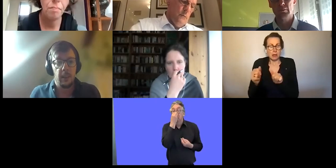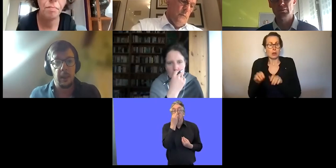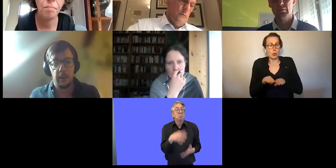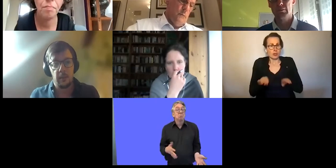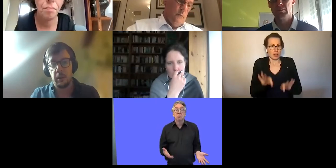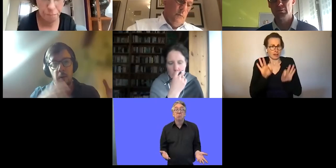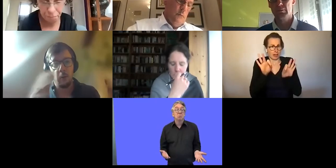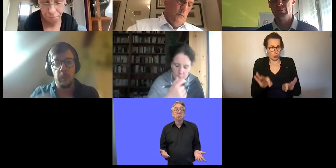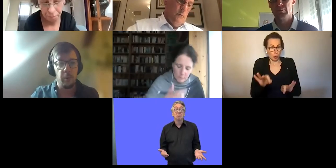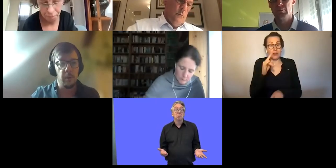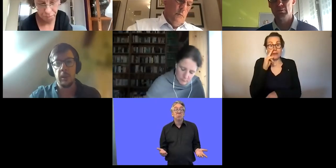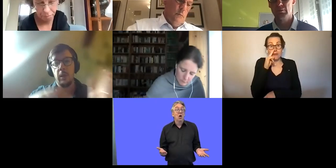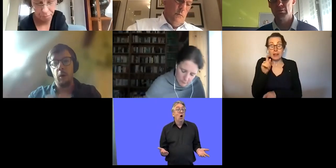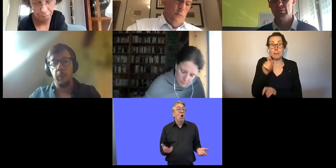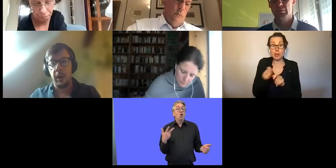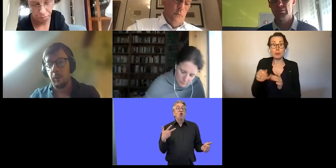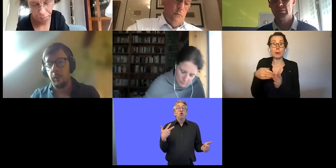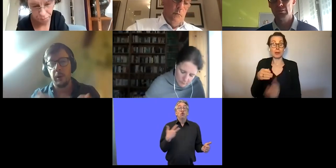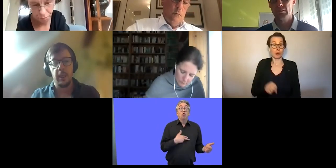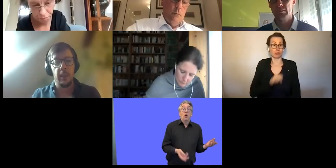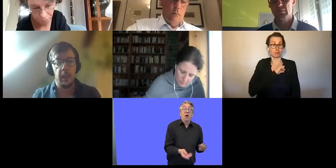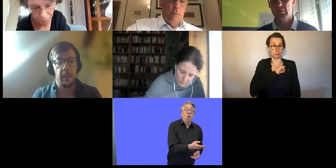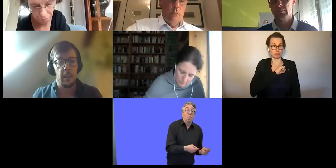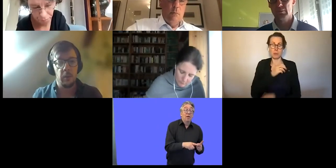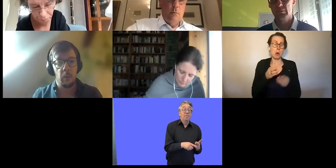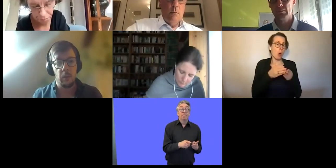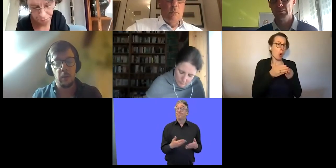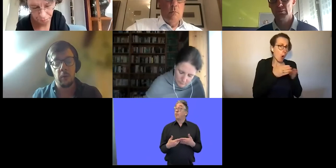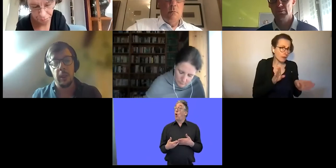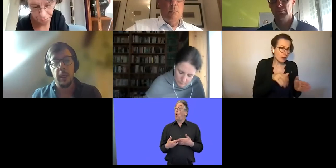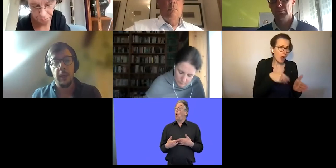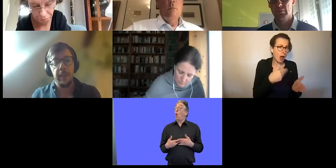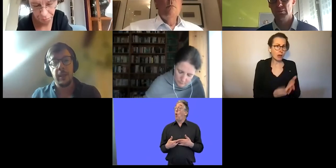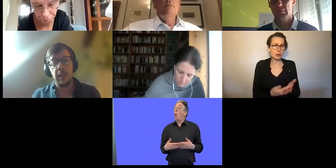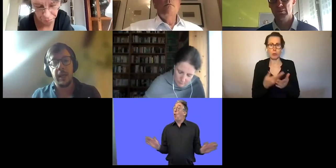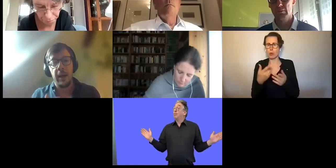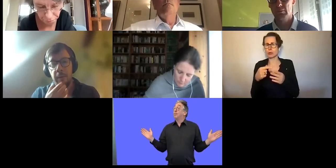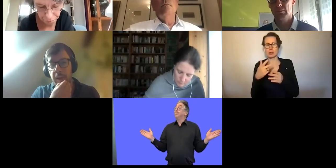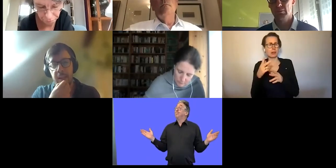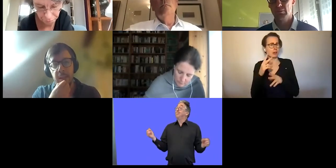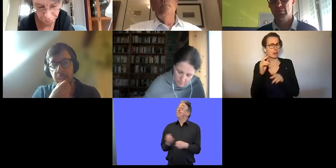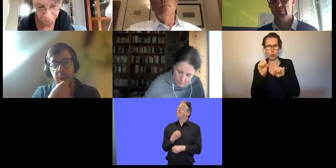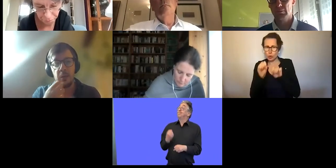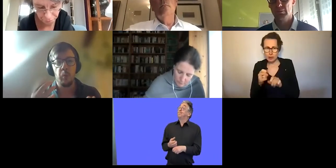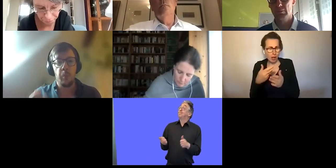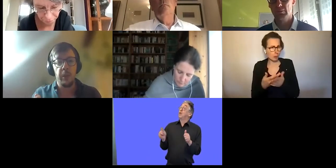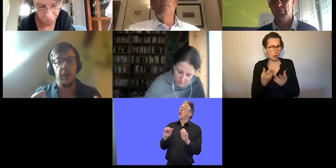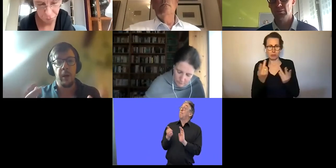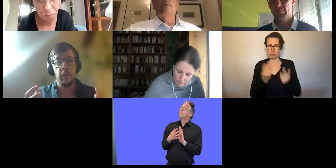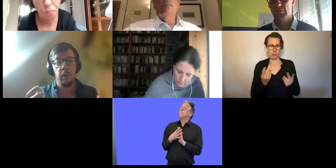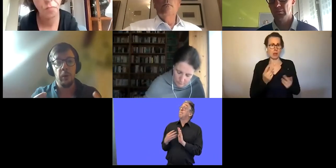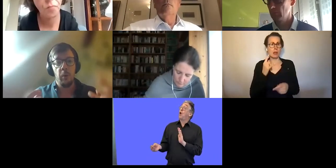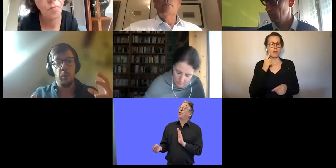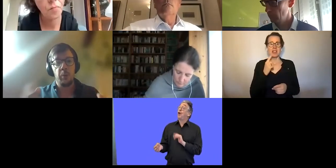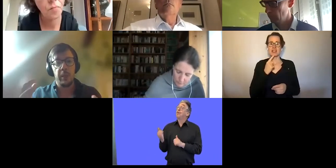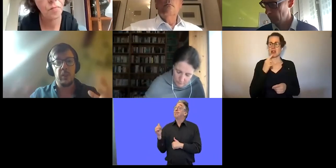sind, solange sie gut sind für Menschen mit Behinderungen, Sozialwirtschaftsmodelle, offene Arbeitsmarktmodelle, was auch immer. Ich denke nicht,